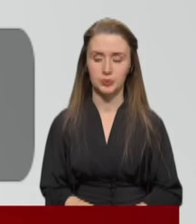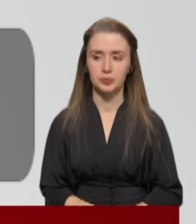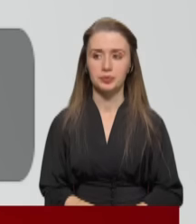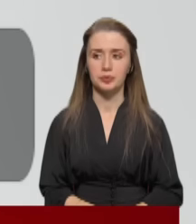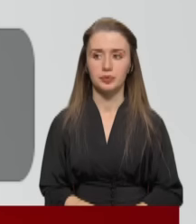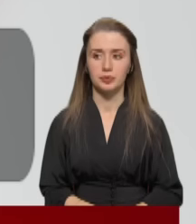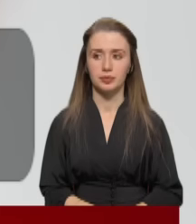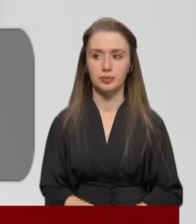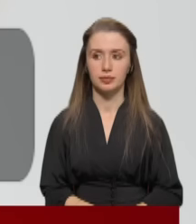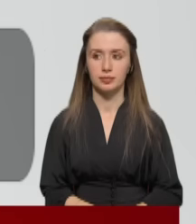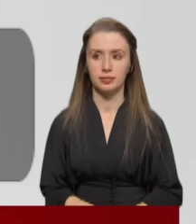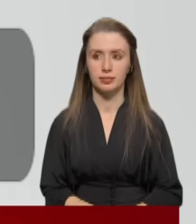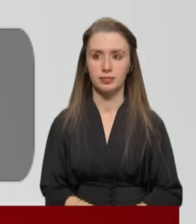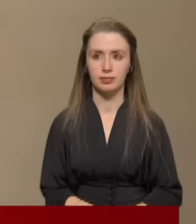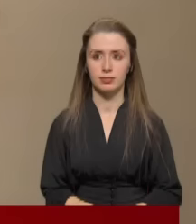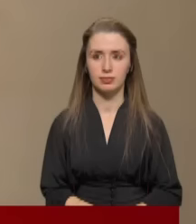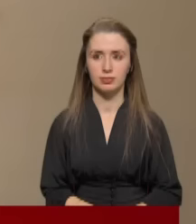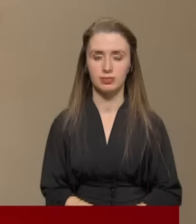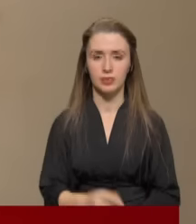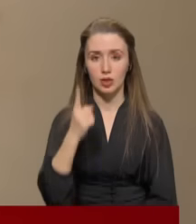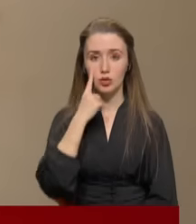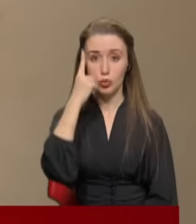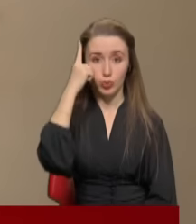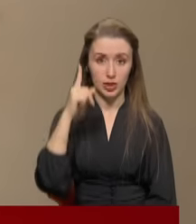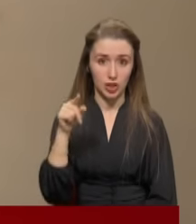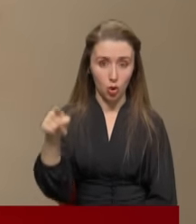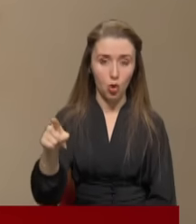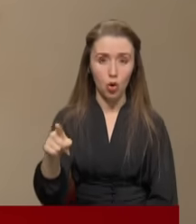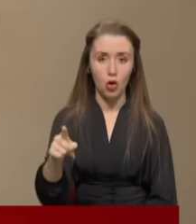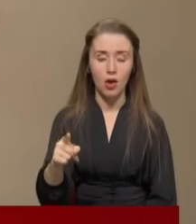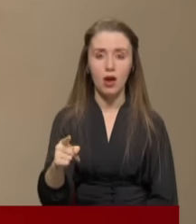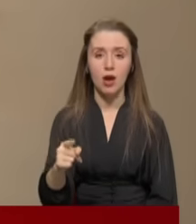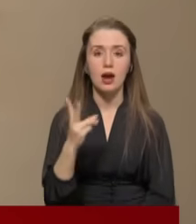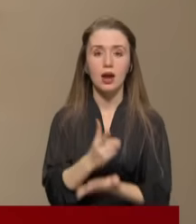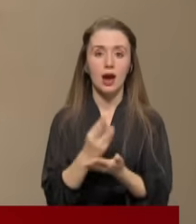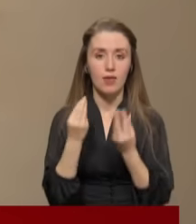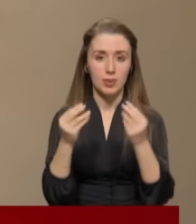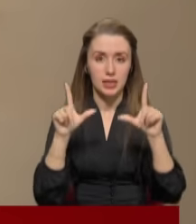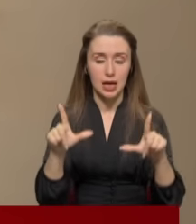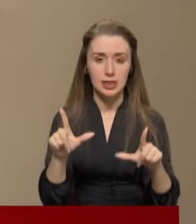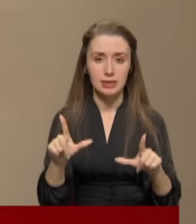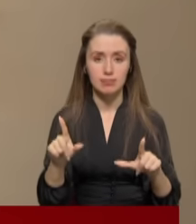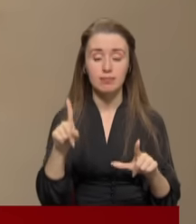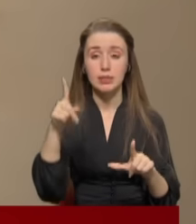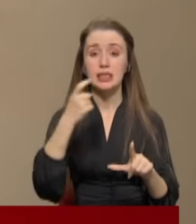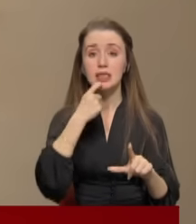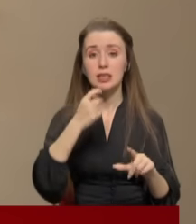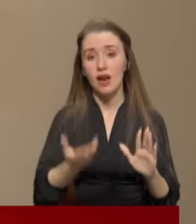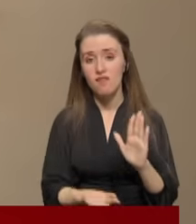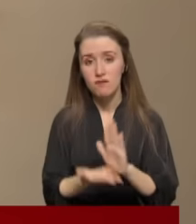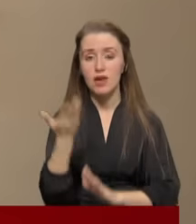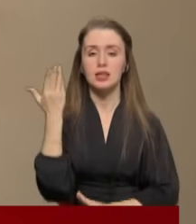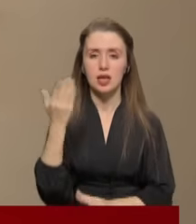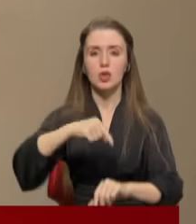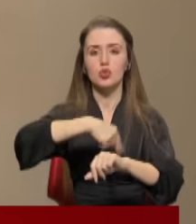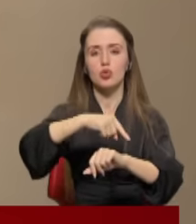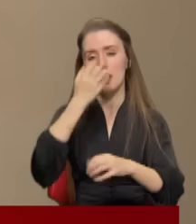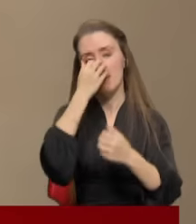her an başına her şey gelebilir. Cumhurbaşkanı tarafından verilecek olan kararın neredeyse bir yıla aşkın bir